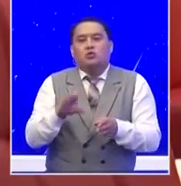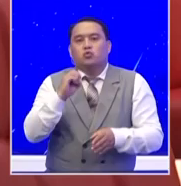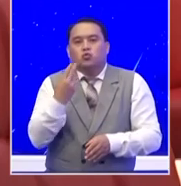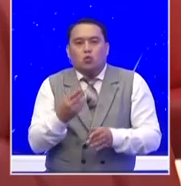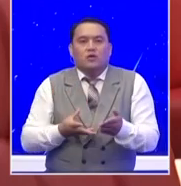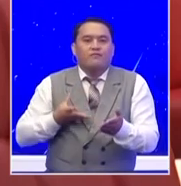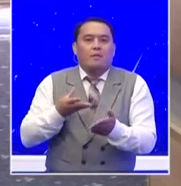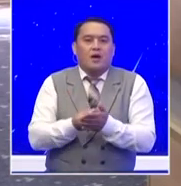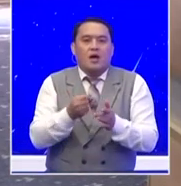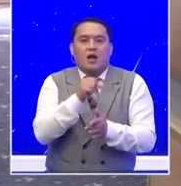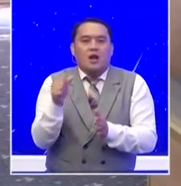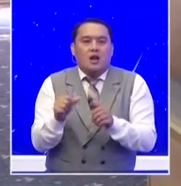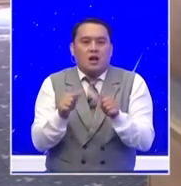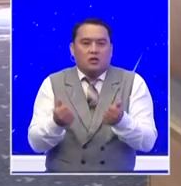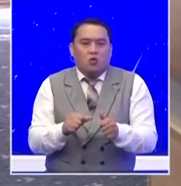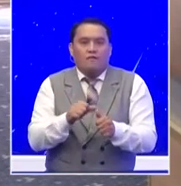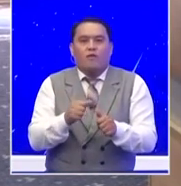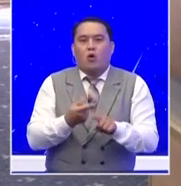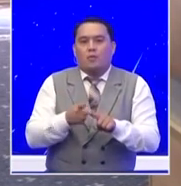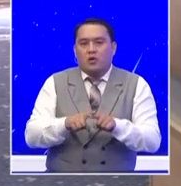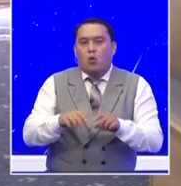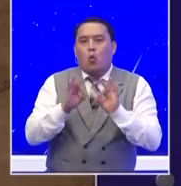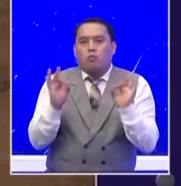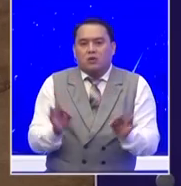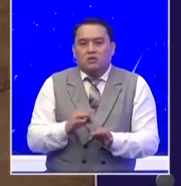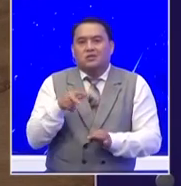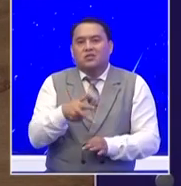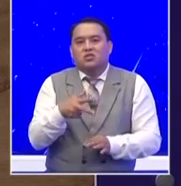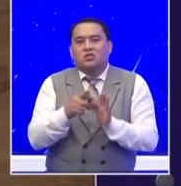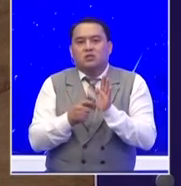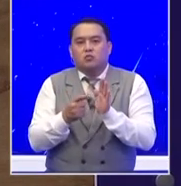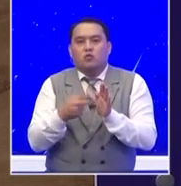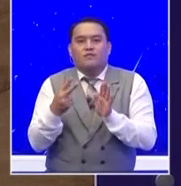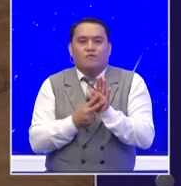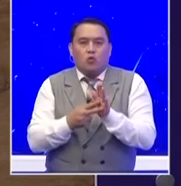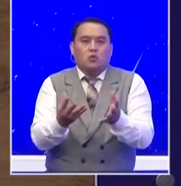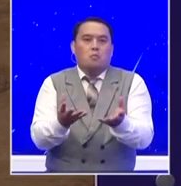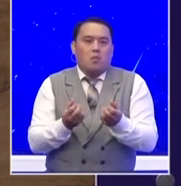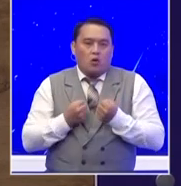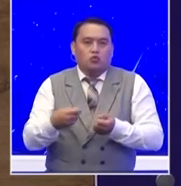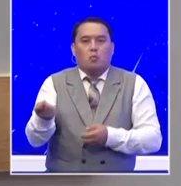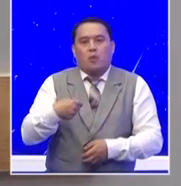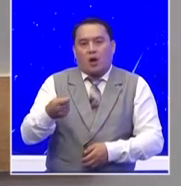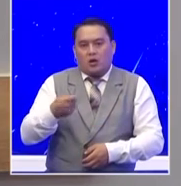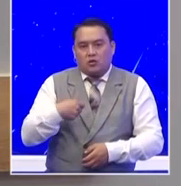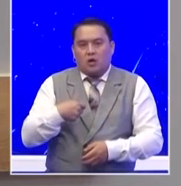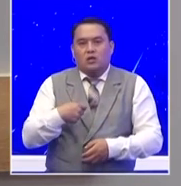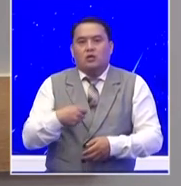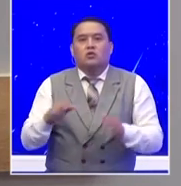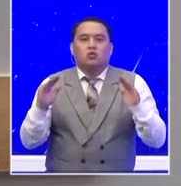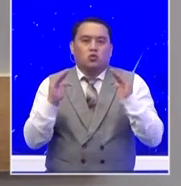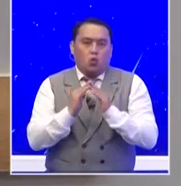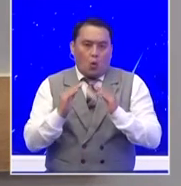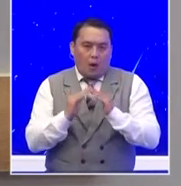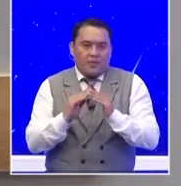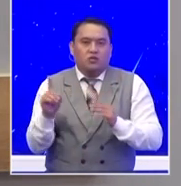социальных выплат в электронном формате. Таким образом, 3708 жителей региона уже получили пособия и пенсии, не выходя из